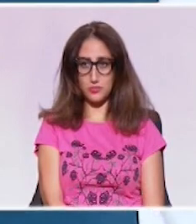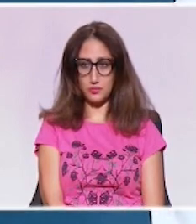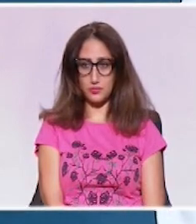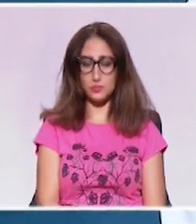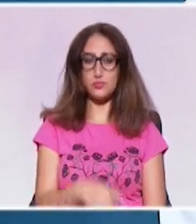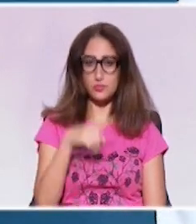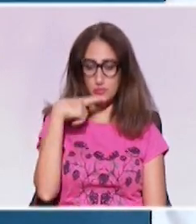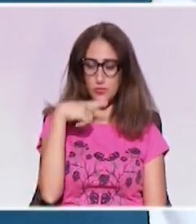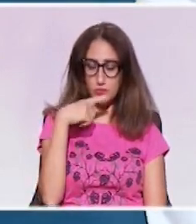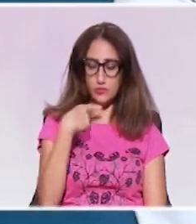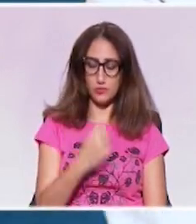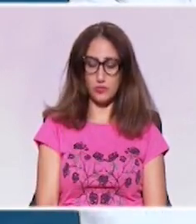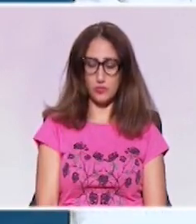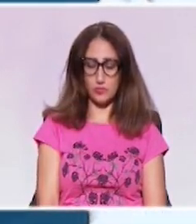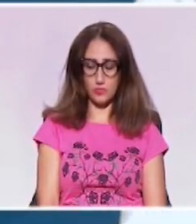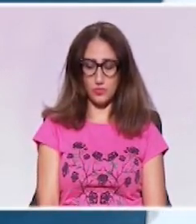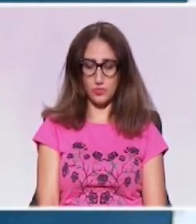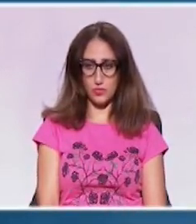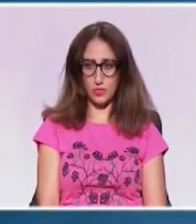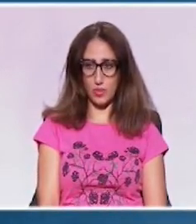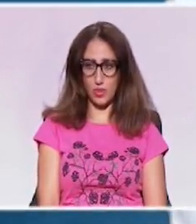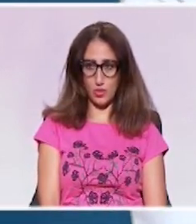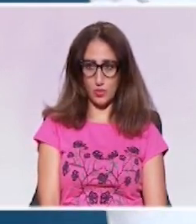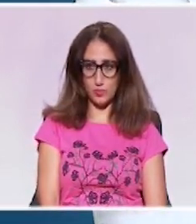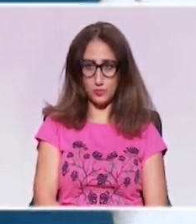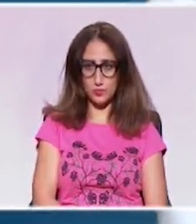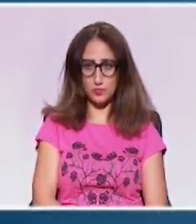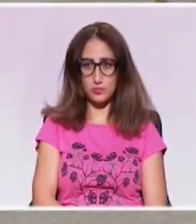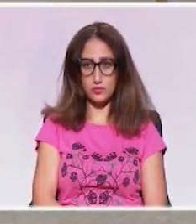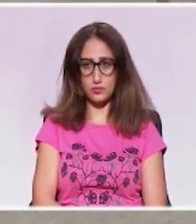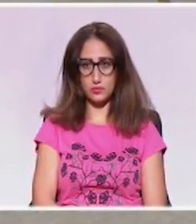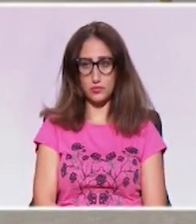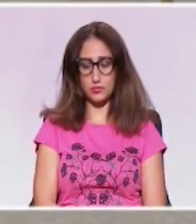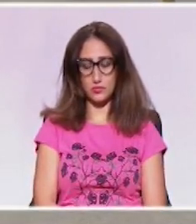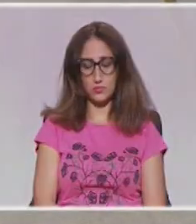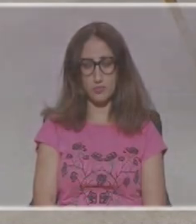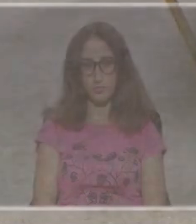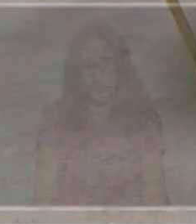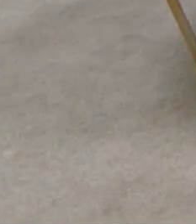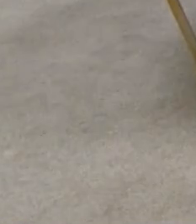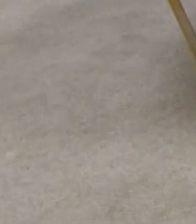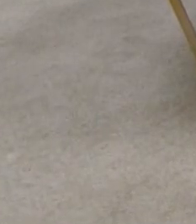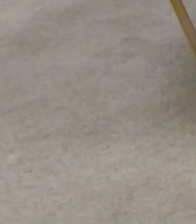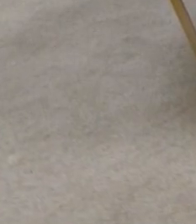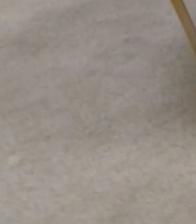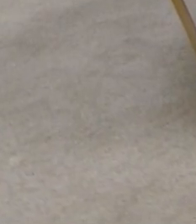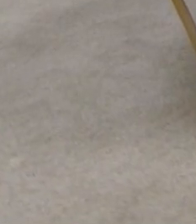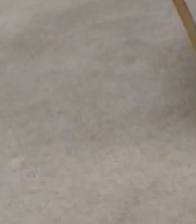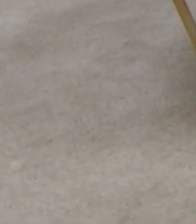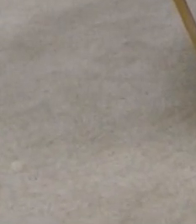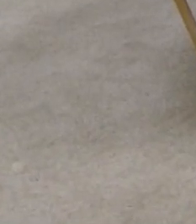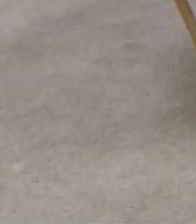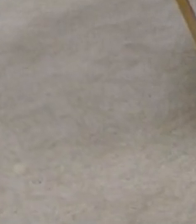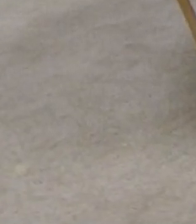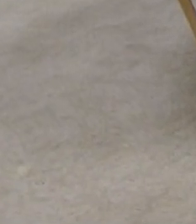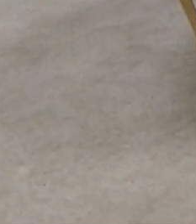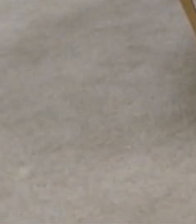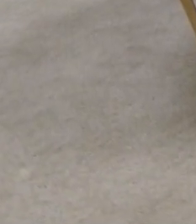اقول قولي. انا بقالي كتير قوي ما غنيتهاش. ما حصلش